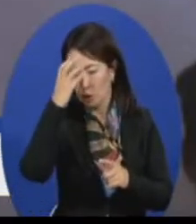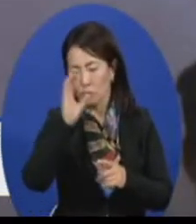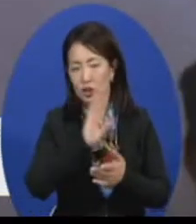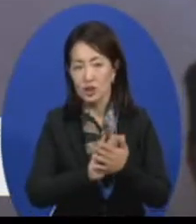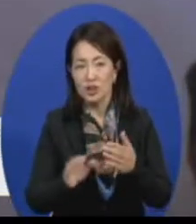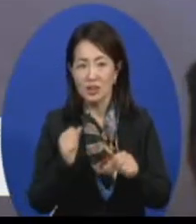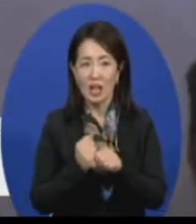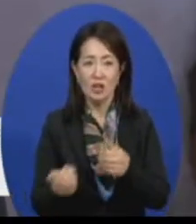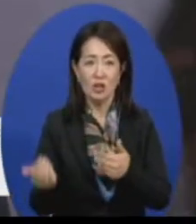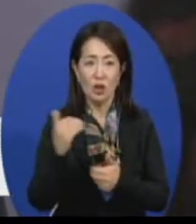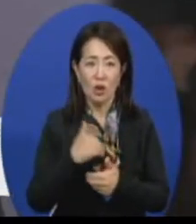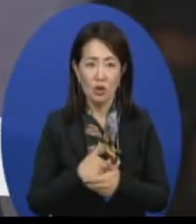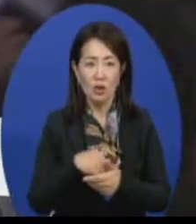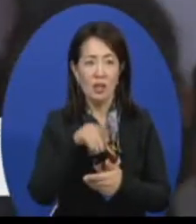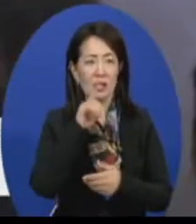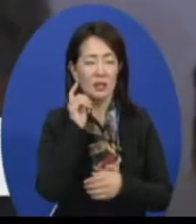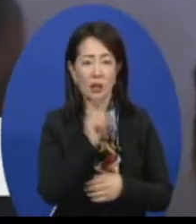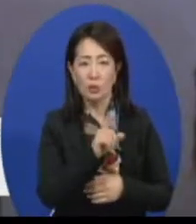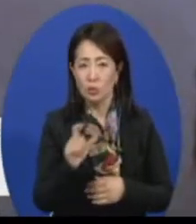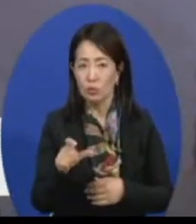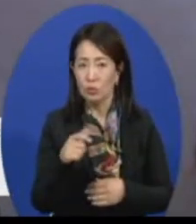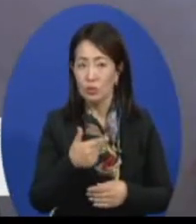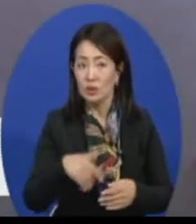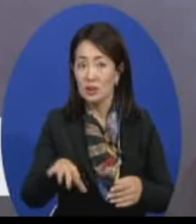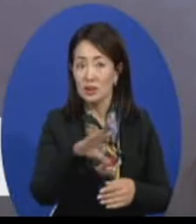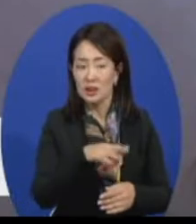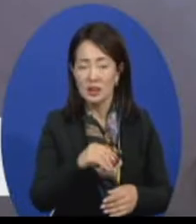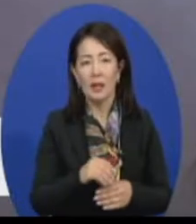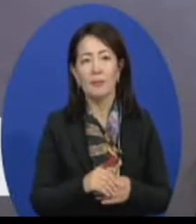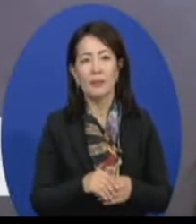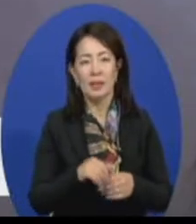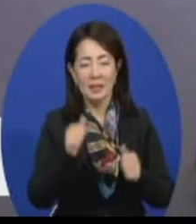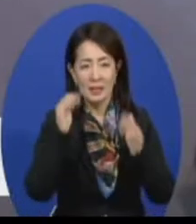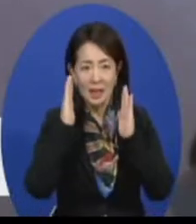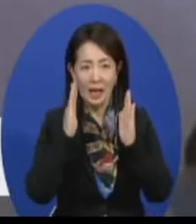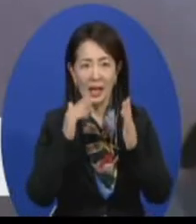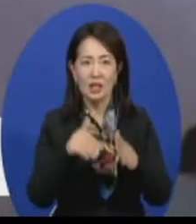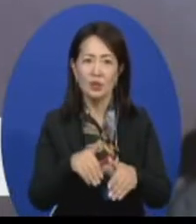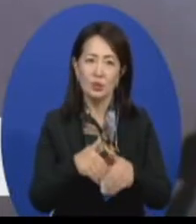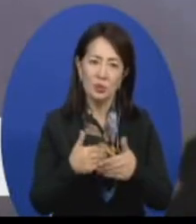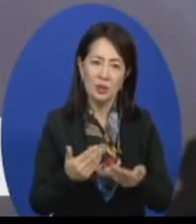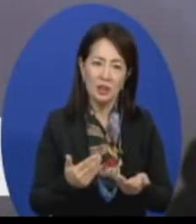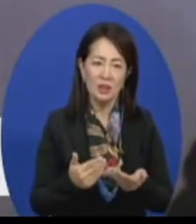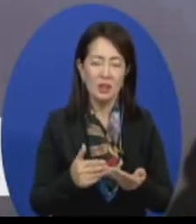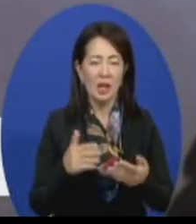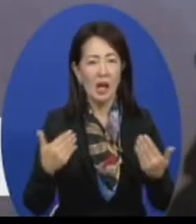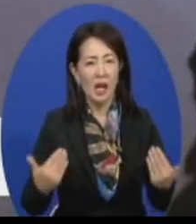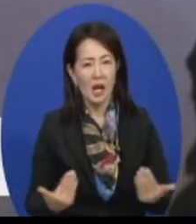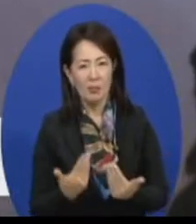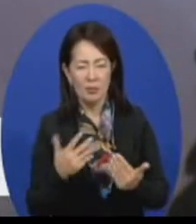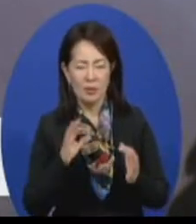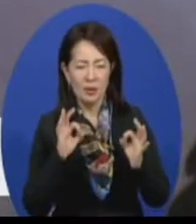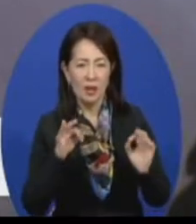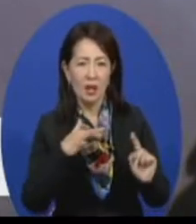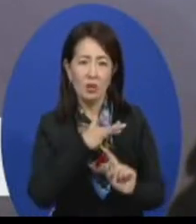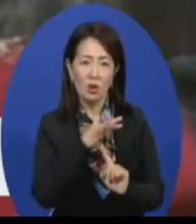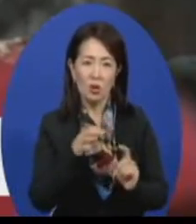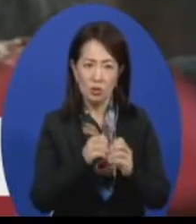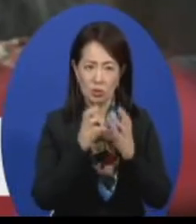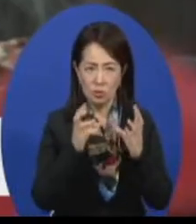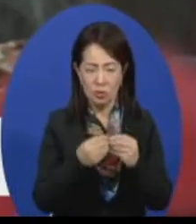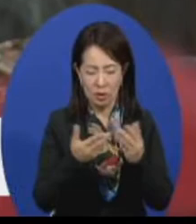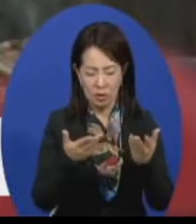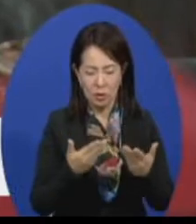албан шинээр тавигдж байгаа залуу ажилчдаа санаа харж үзэж амьдрах таатай орчин